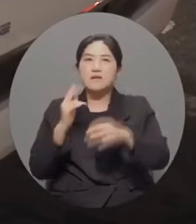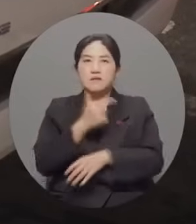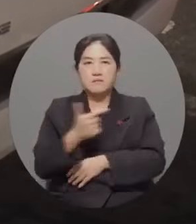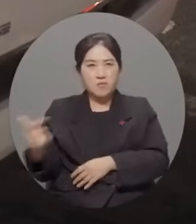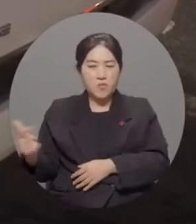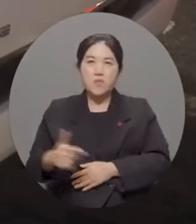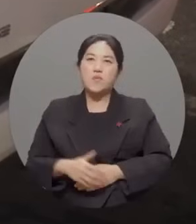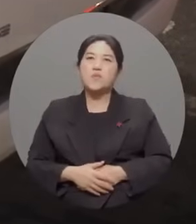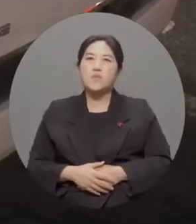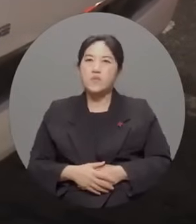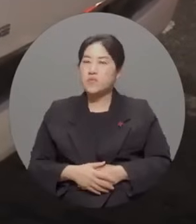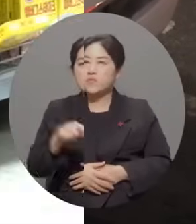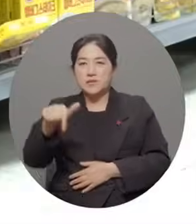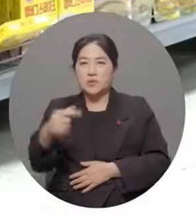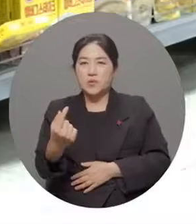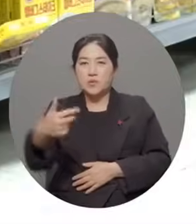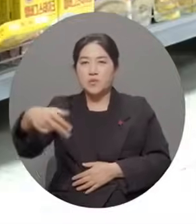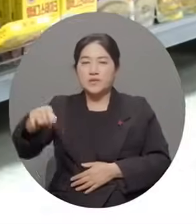뉴스 고문선입니다.